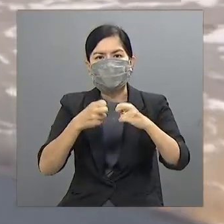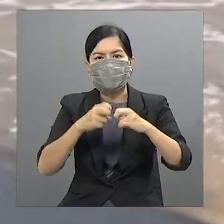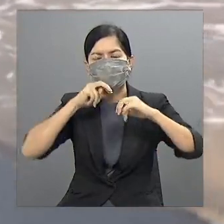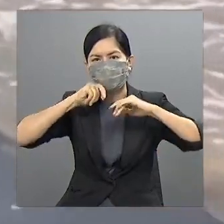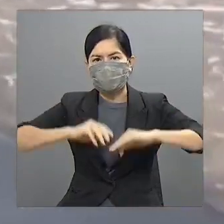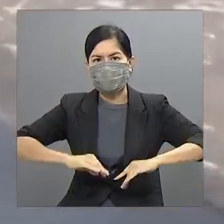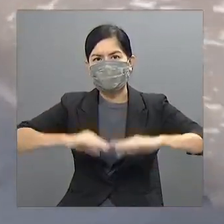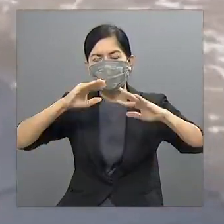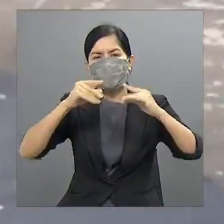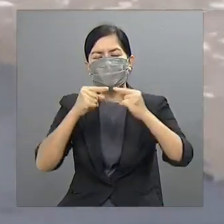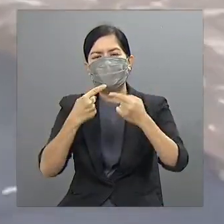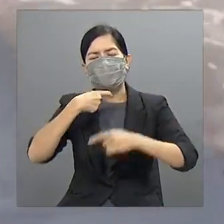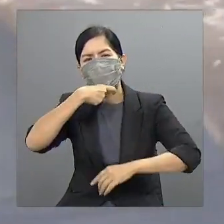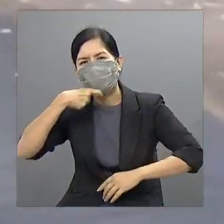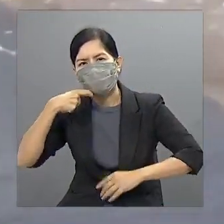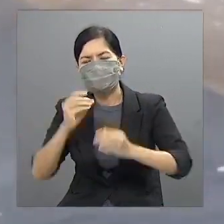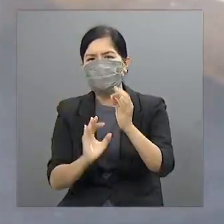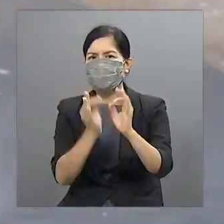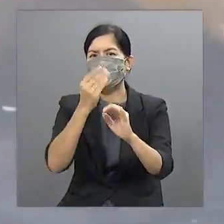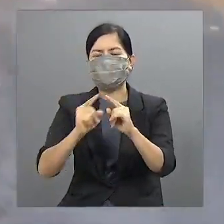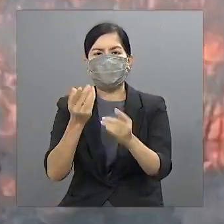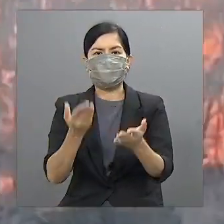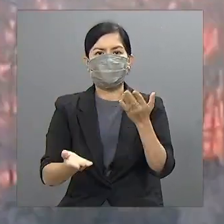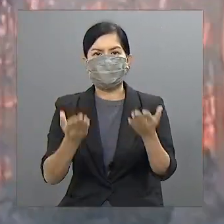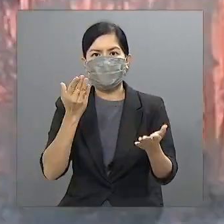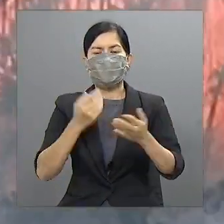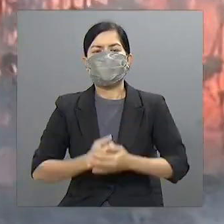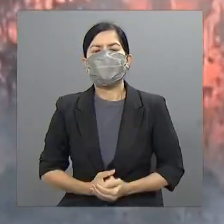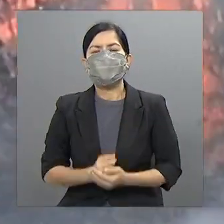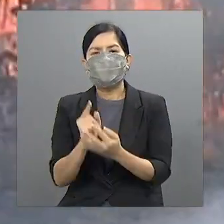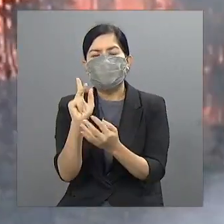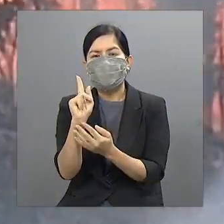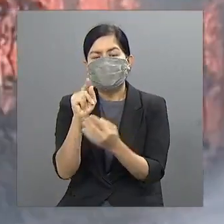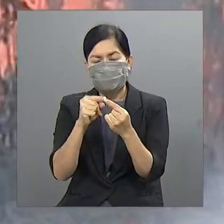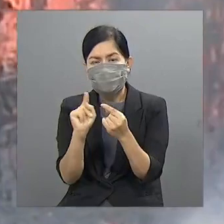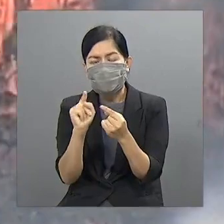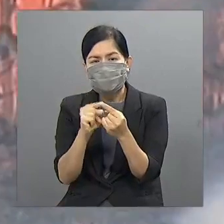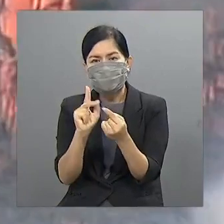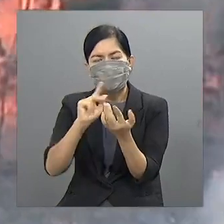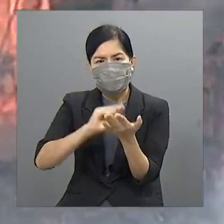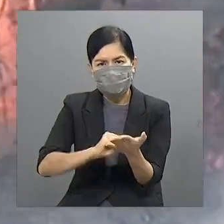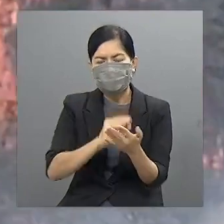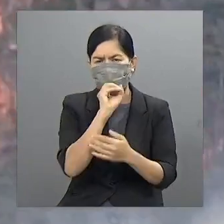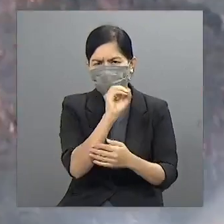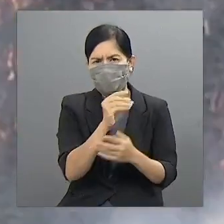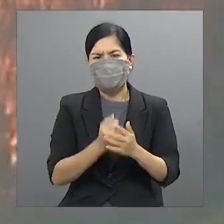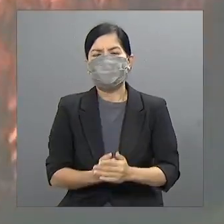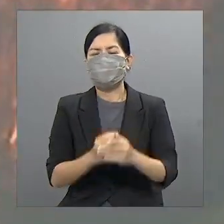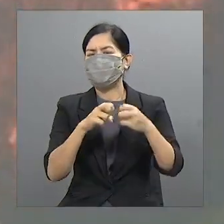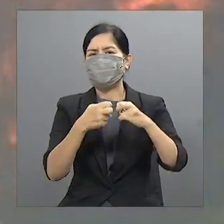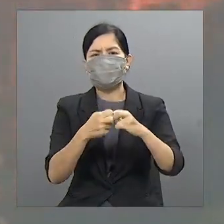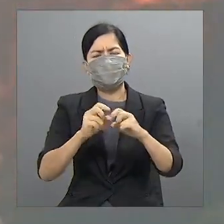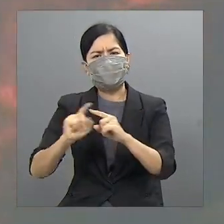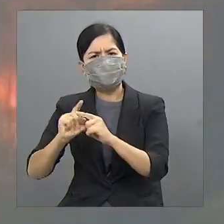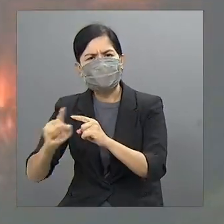โดยรายงานของ Deloitte Access Economics นะคะเขาชี้ว่าภัยพิบัติเหล่านี้ทำให้ออสเตรเลียสูญเสียเม็ดเงินไปเ